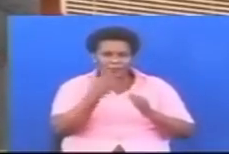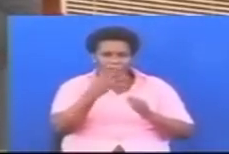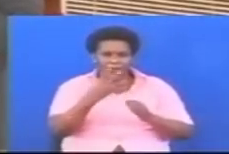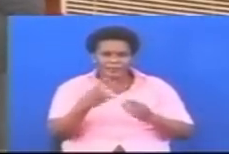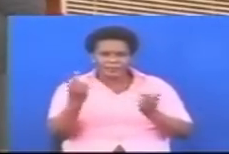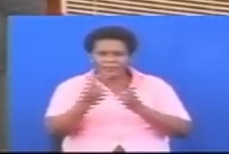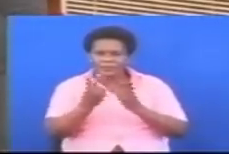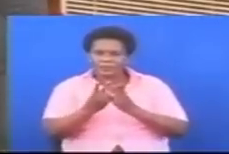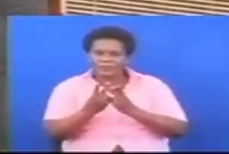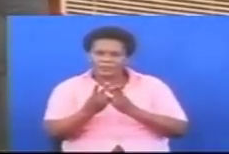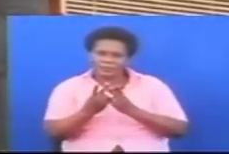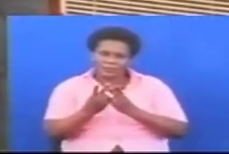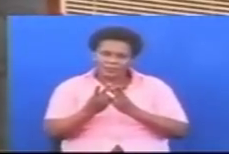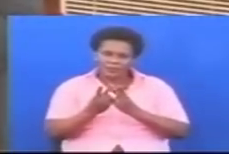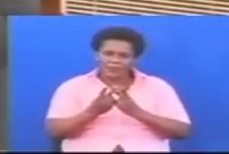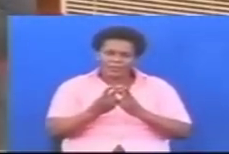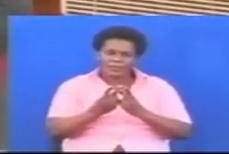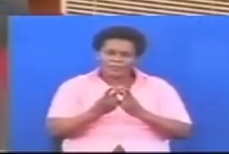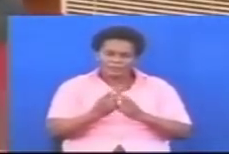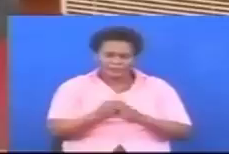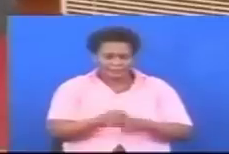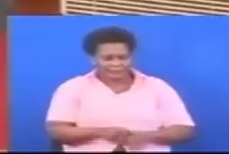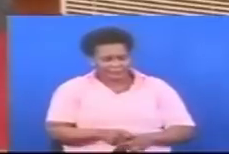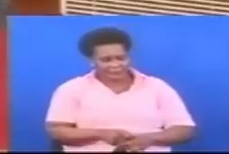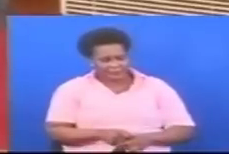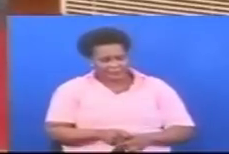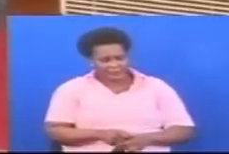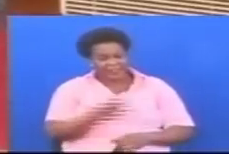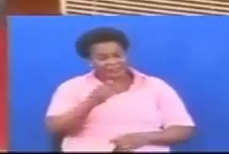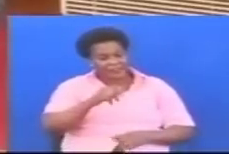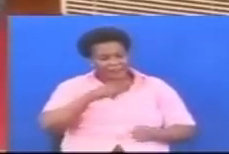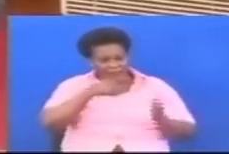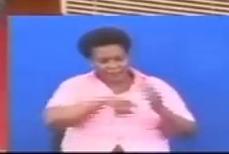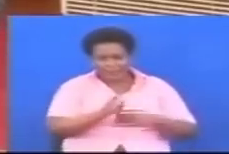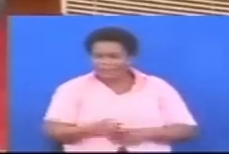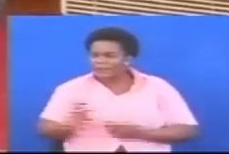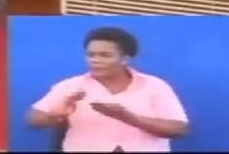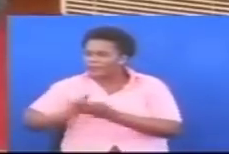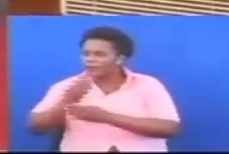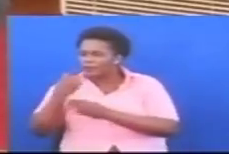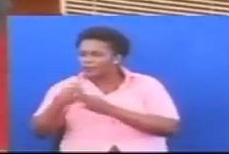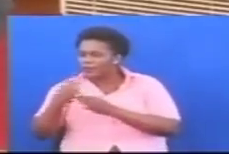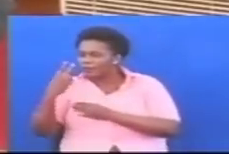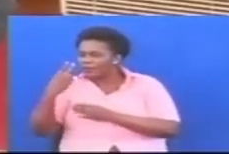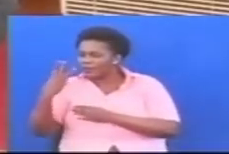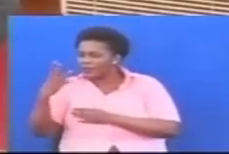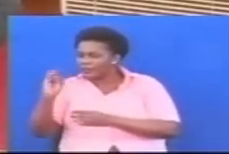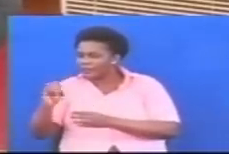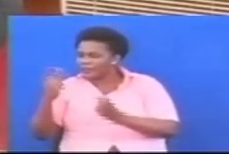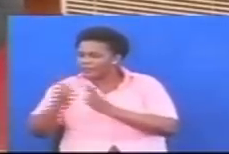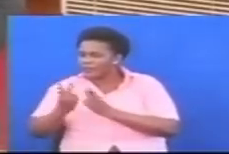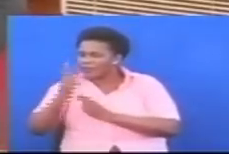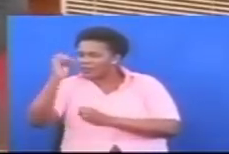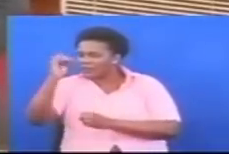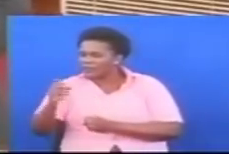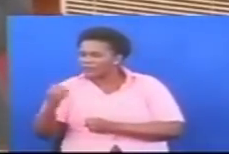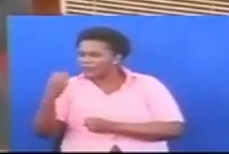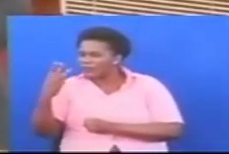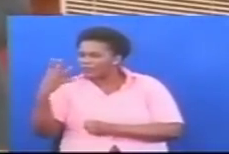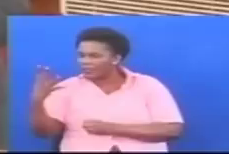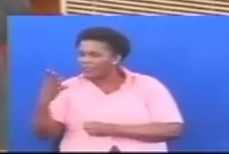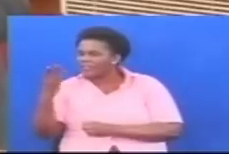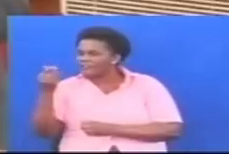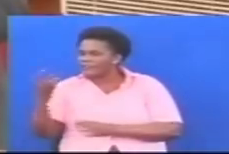na 66% zilikuwa ni fedha za ndani, shilingi bilioni 230 sawa na 34% zilikuwa ni fedha za